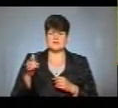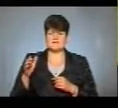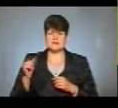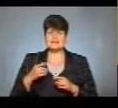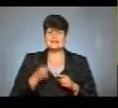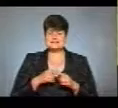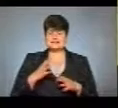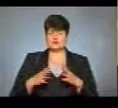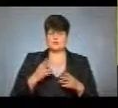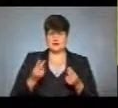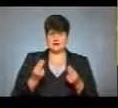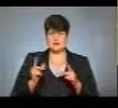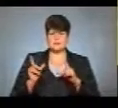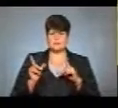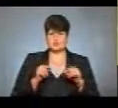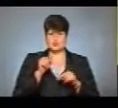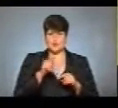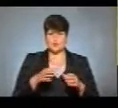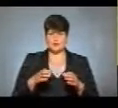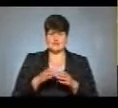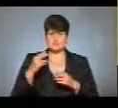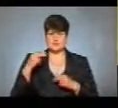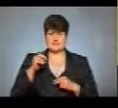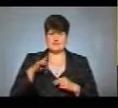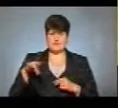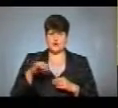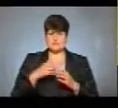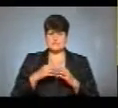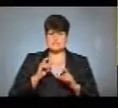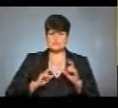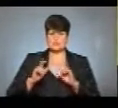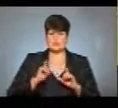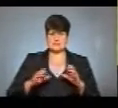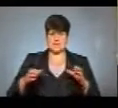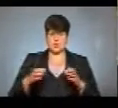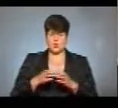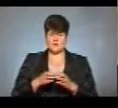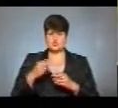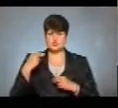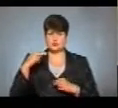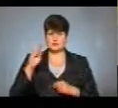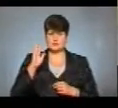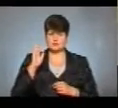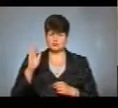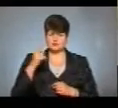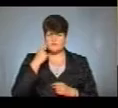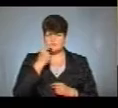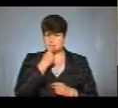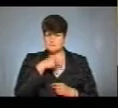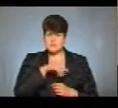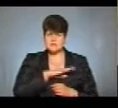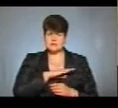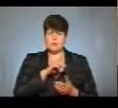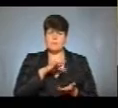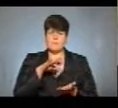тренувальна гра перед поїздкою його команди на чемпіонат Європи серед студентських команд. Чемпіонат відбудеться у іспанському Мадриді.